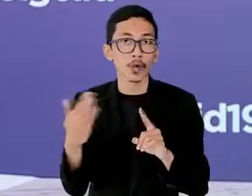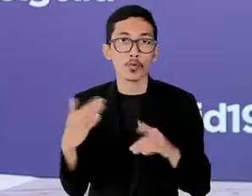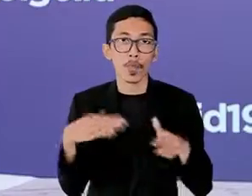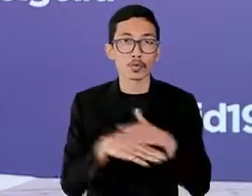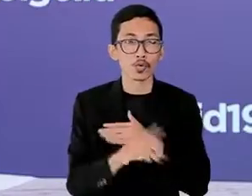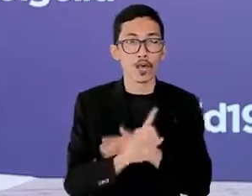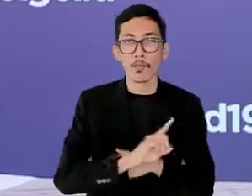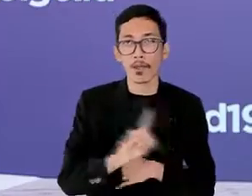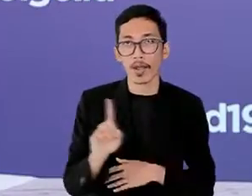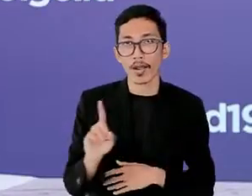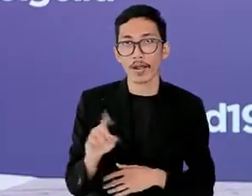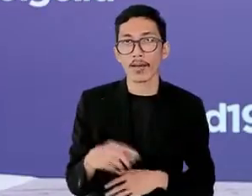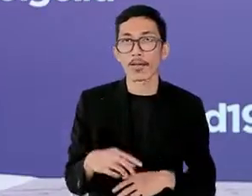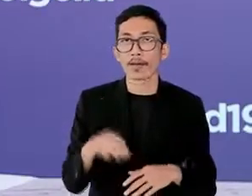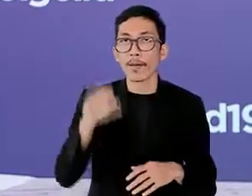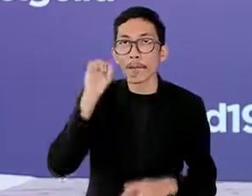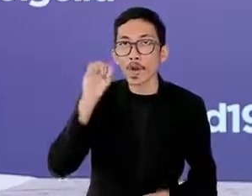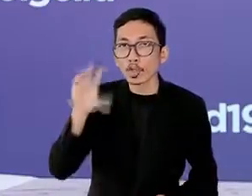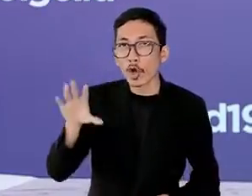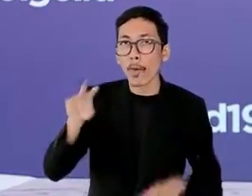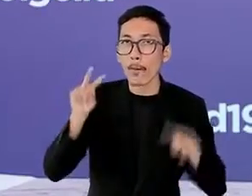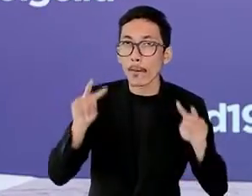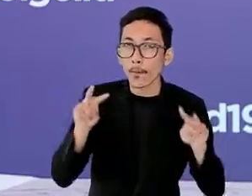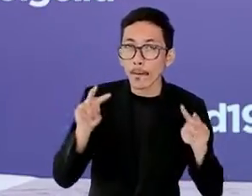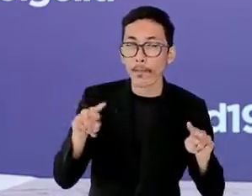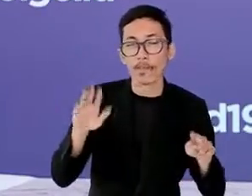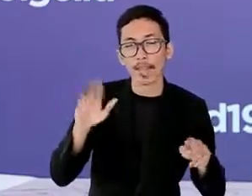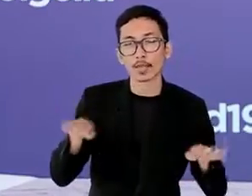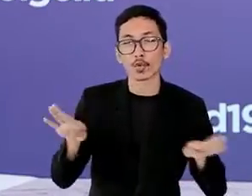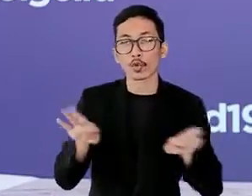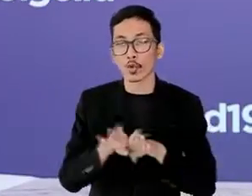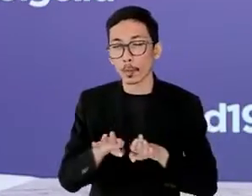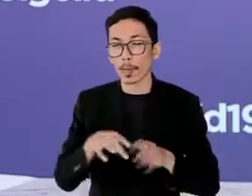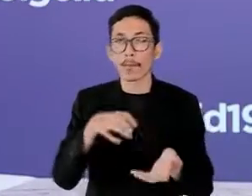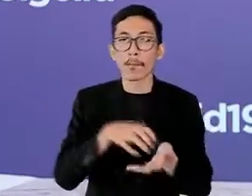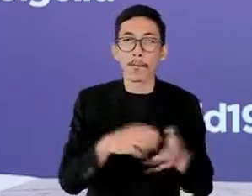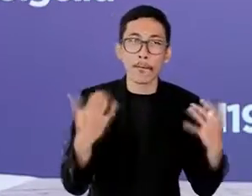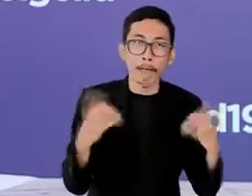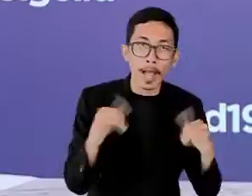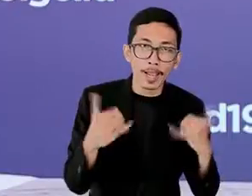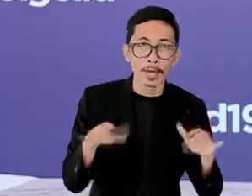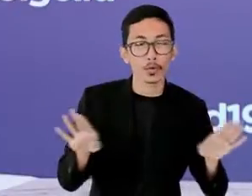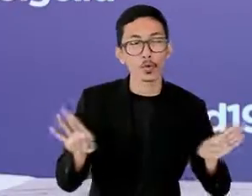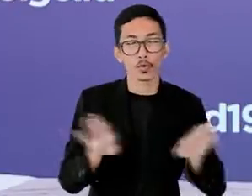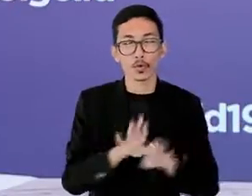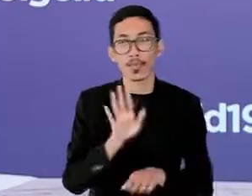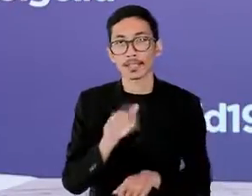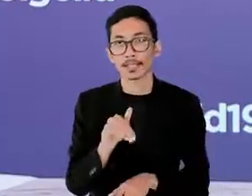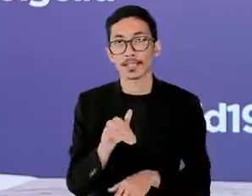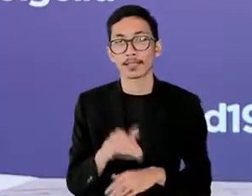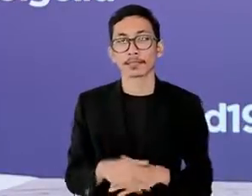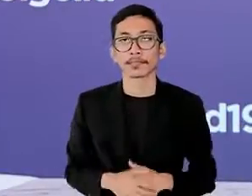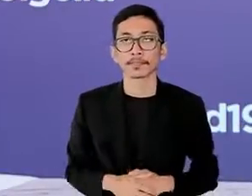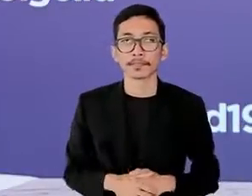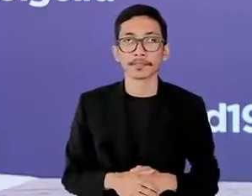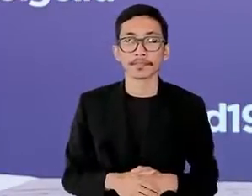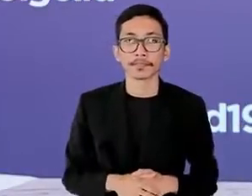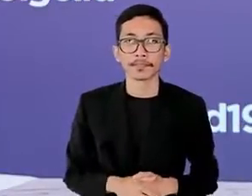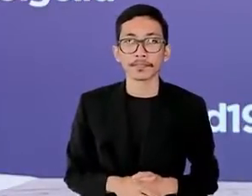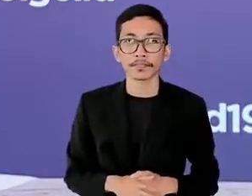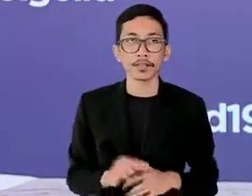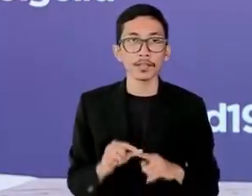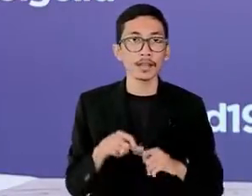bioskop hiburan dan tempat bermain masih ditutup instruksi Mendagri nomor 41 tentang